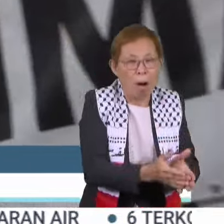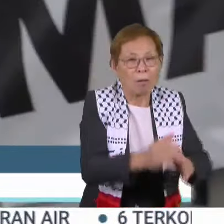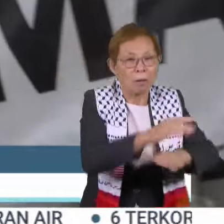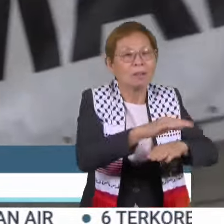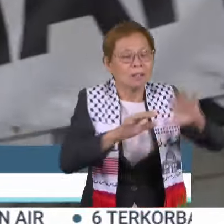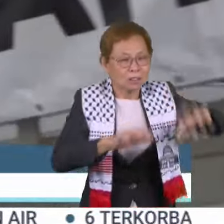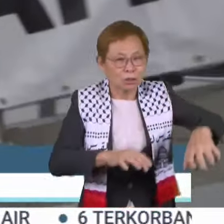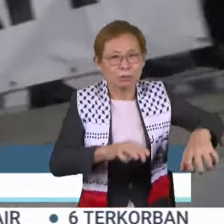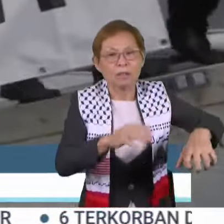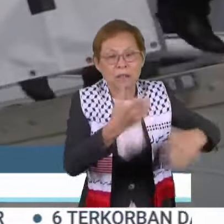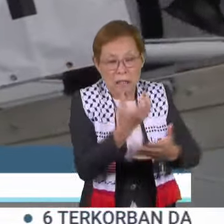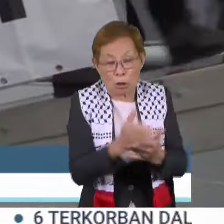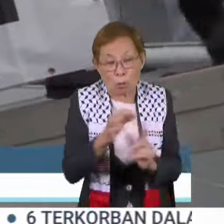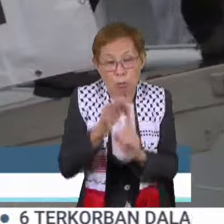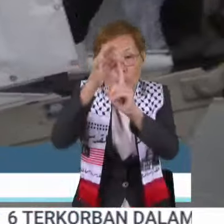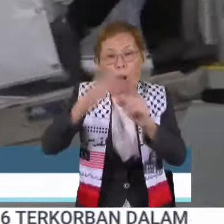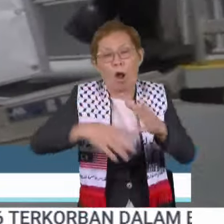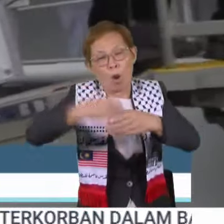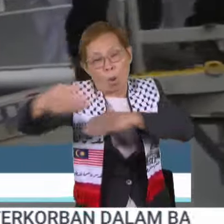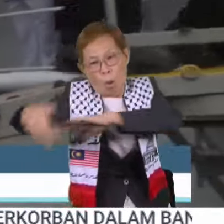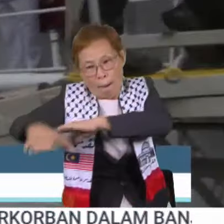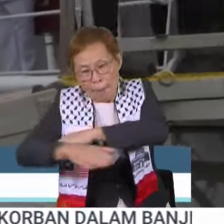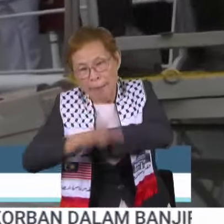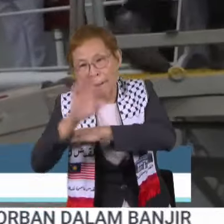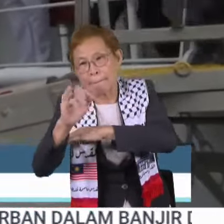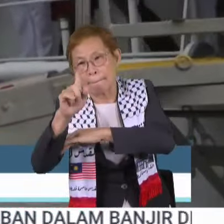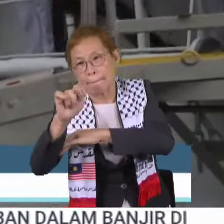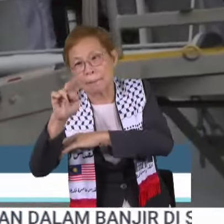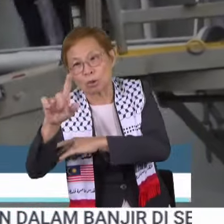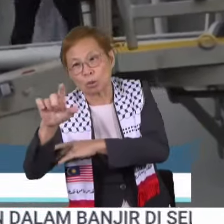Zon ekonomi eksklusif seperti di luar pantai